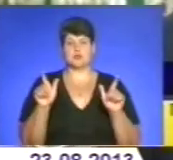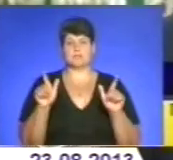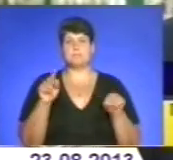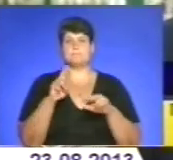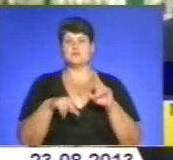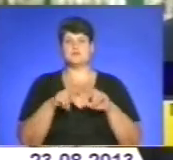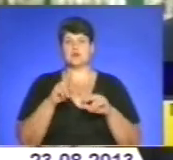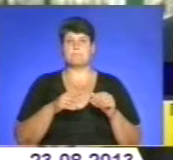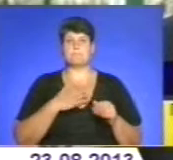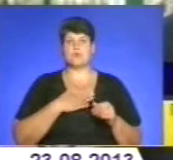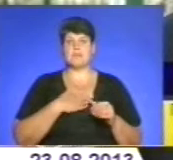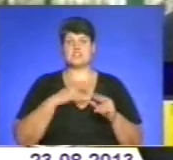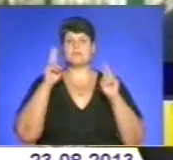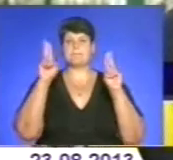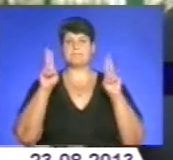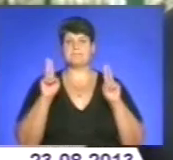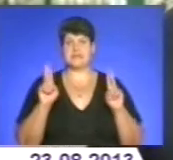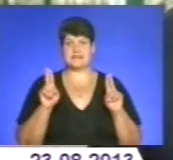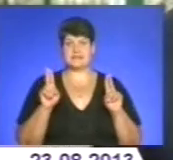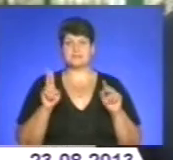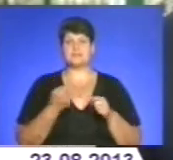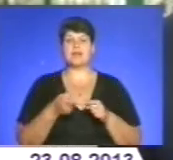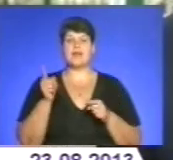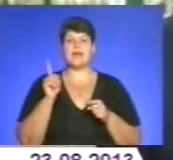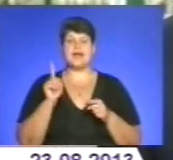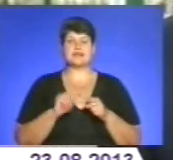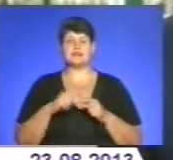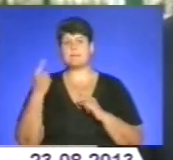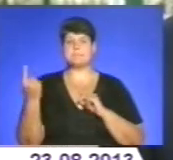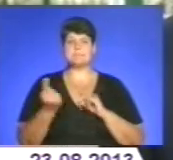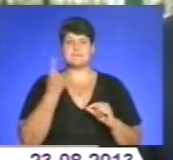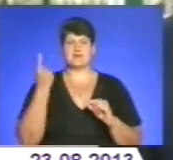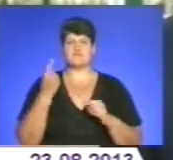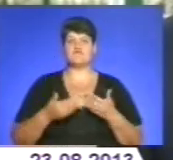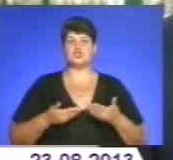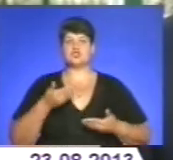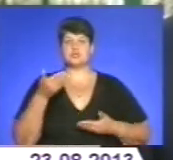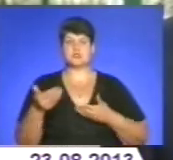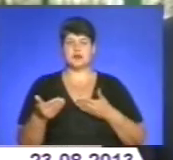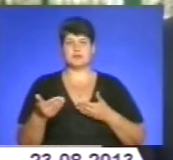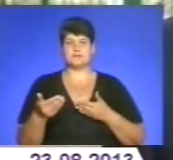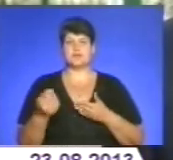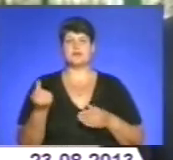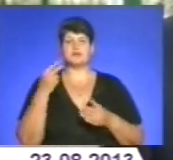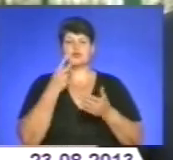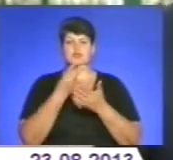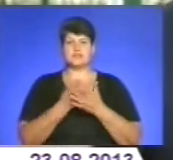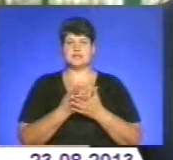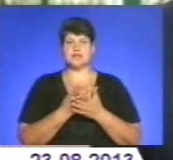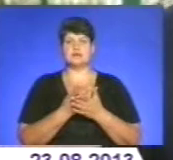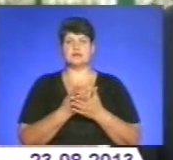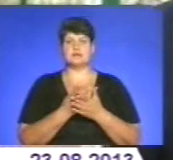по нашим принципам. І от цей перший шаг з точки зору укріплення